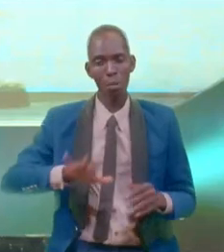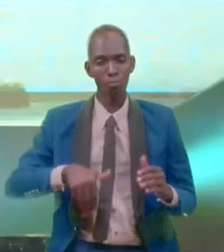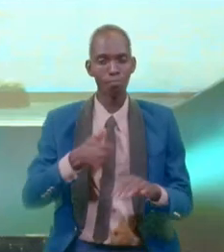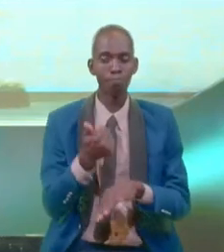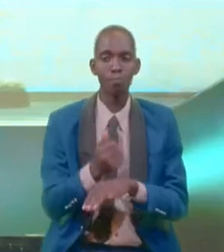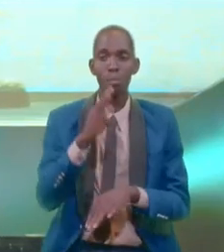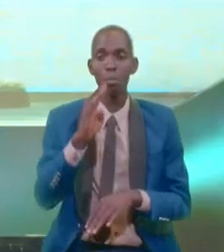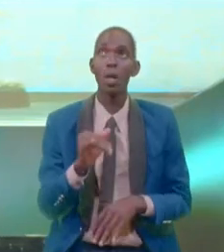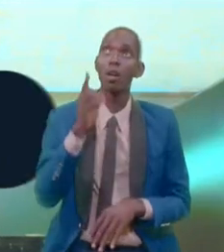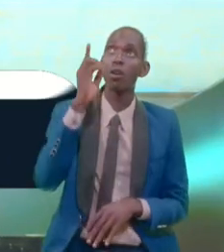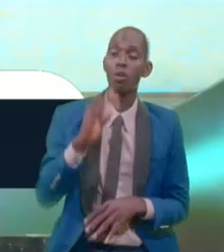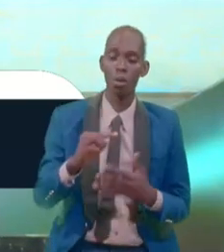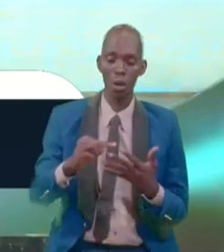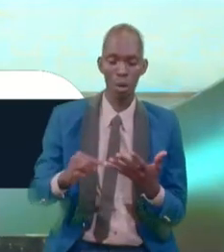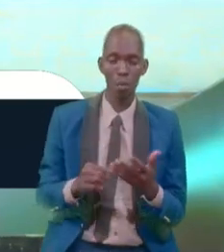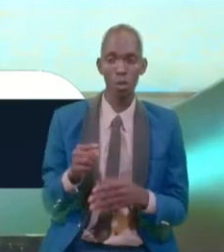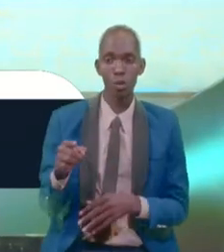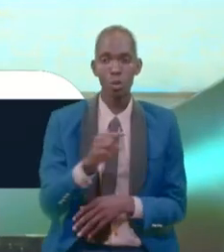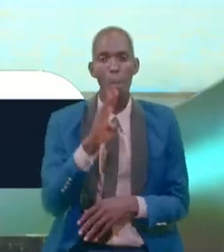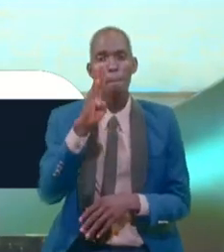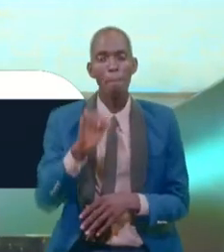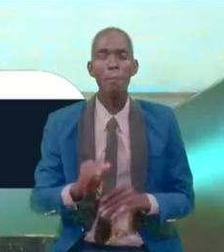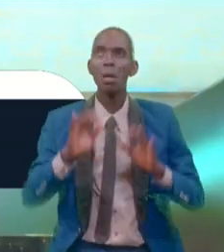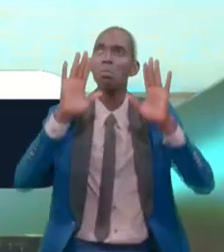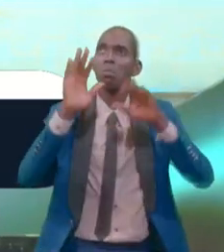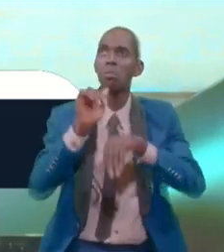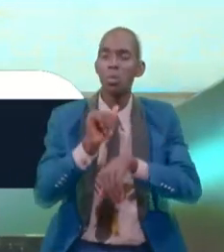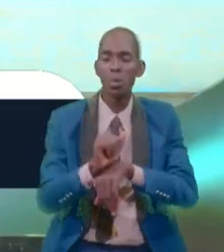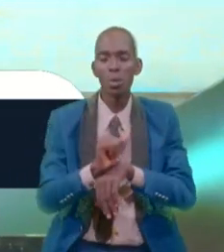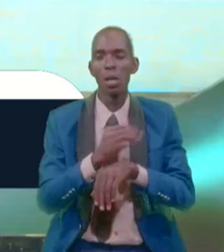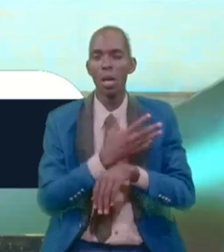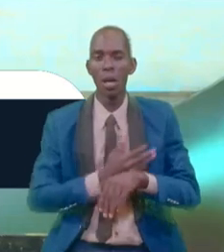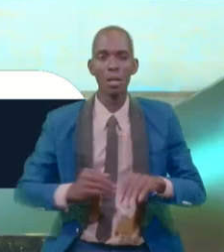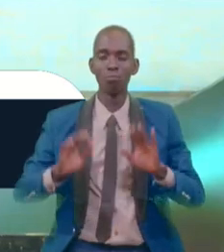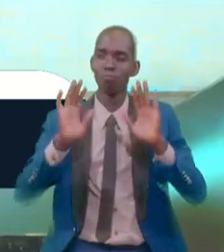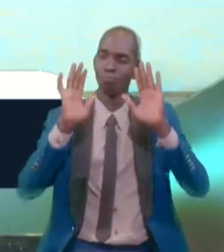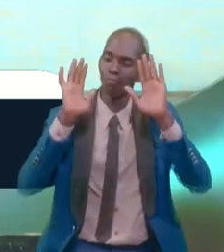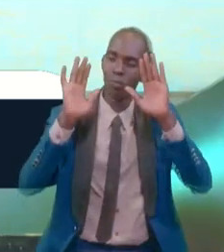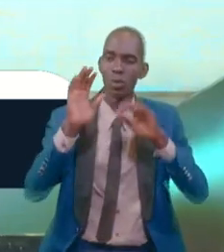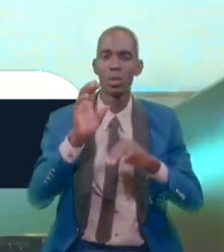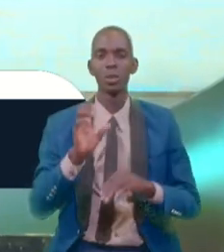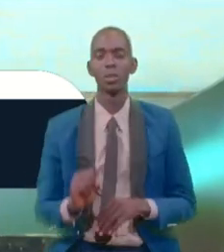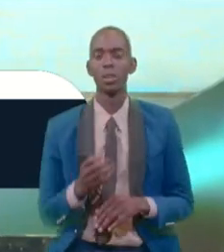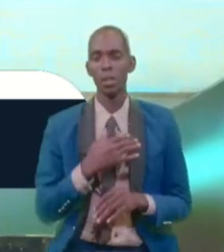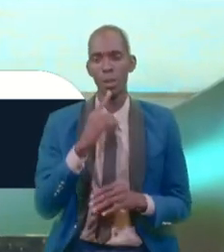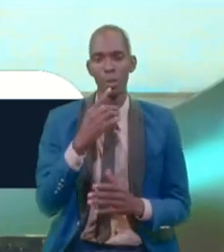a rendu témoignage devant vous par les miracles, les prodiges et les signes.